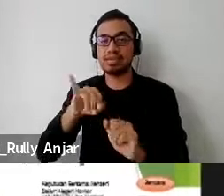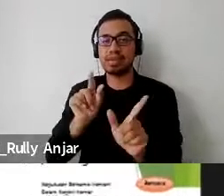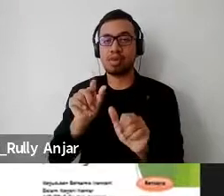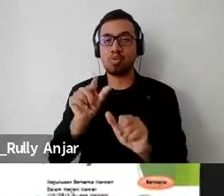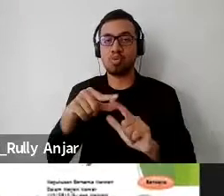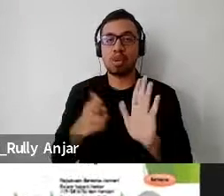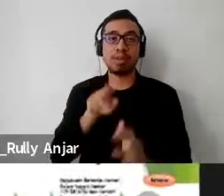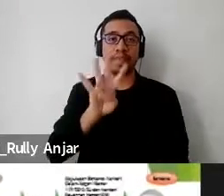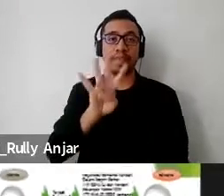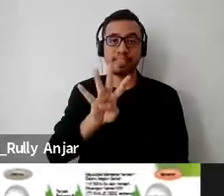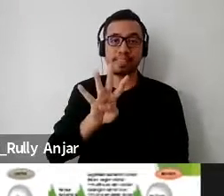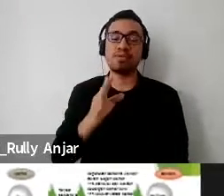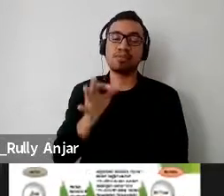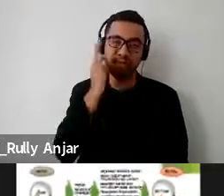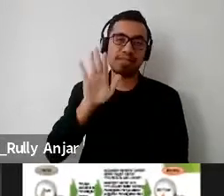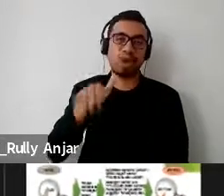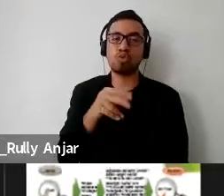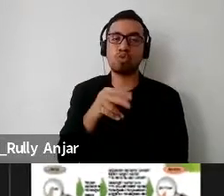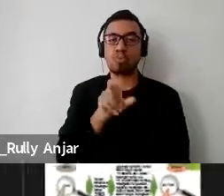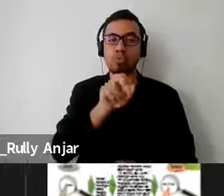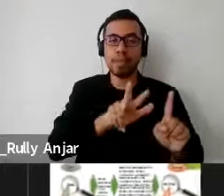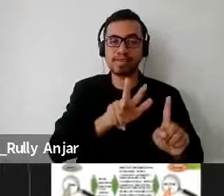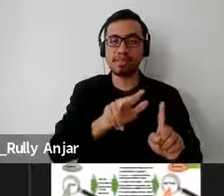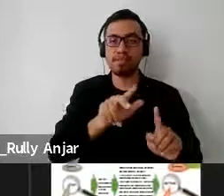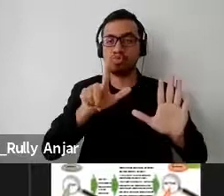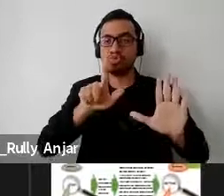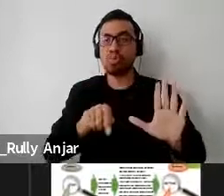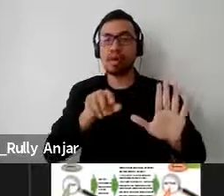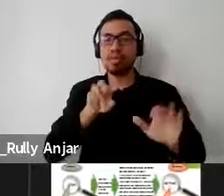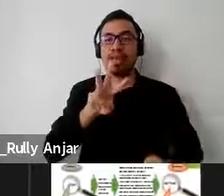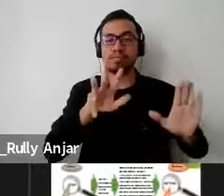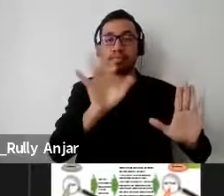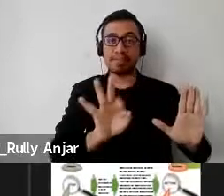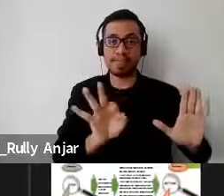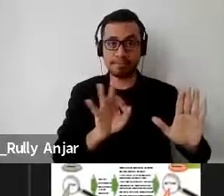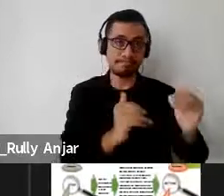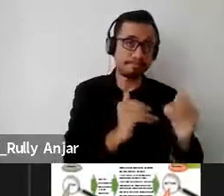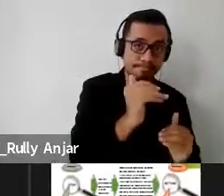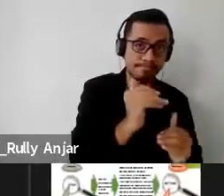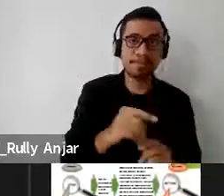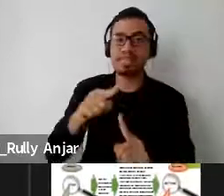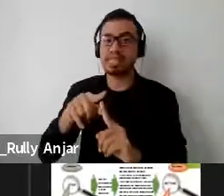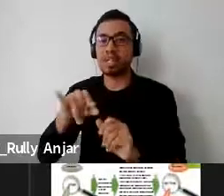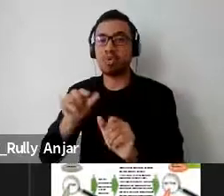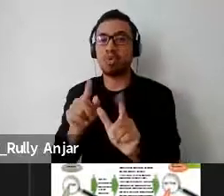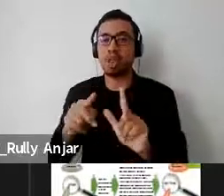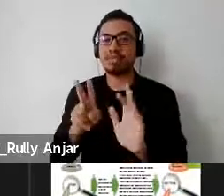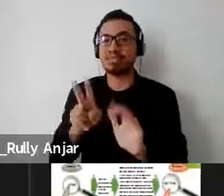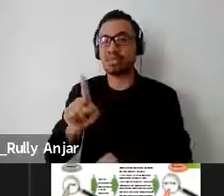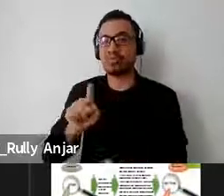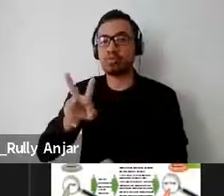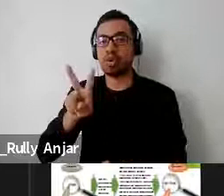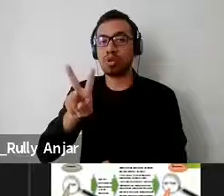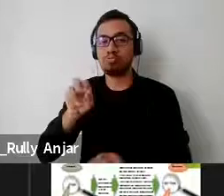bicara 2018 dulu, itu 7,39%. Di triwulan 1 2019,